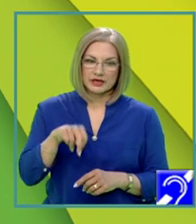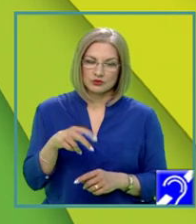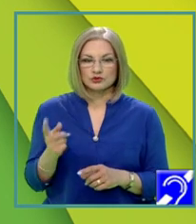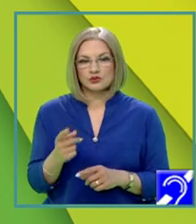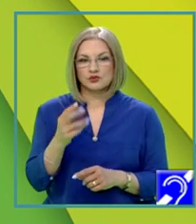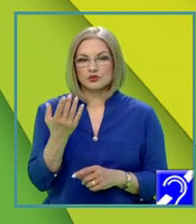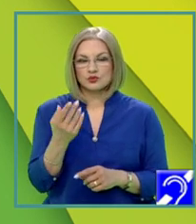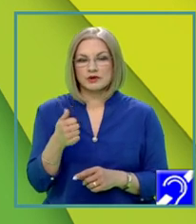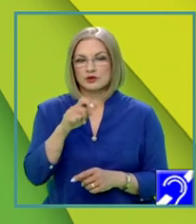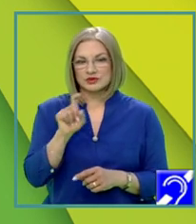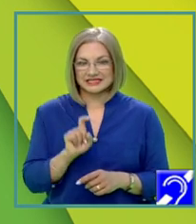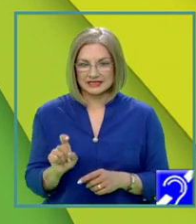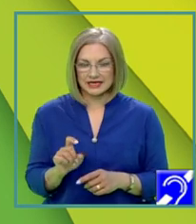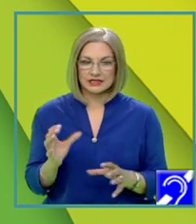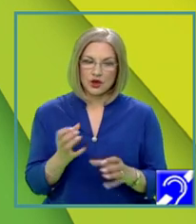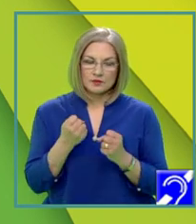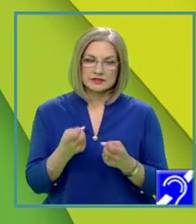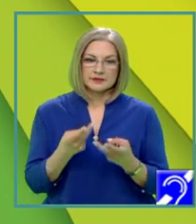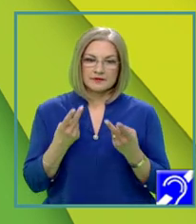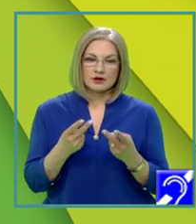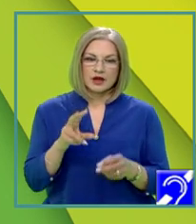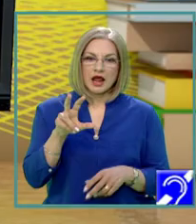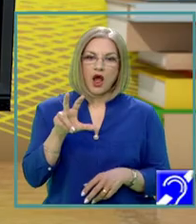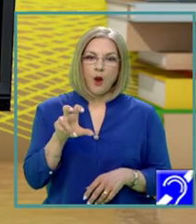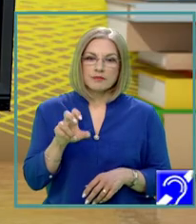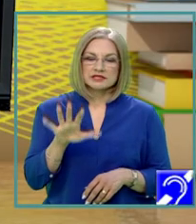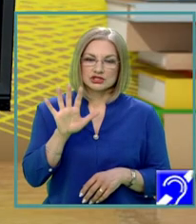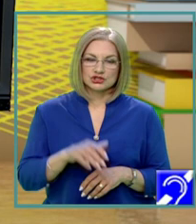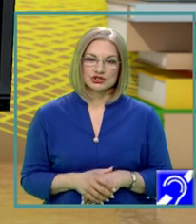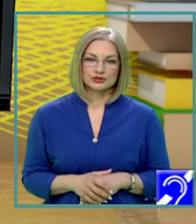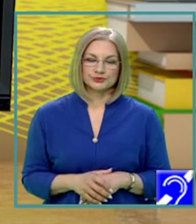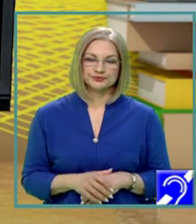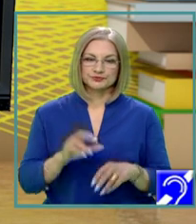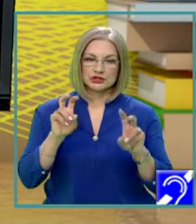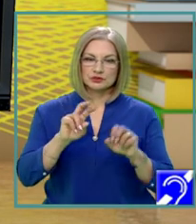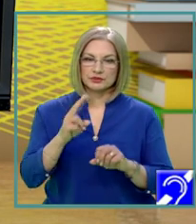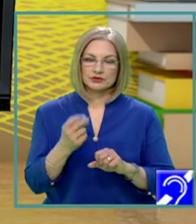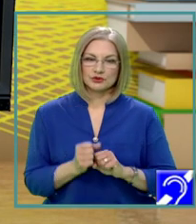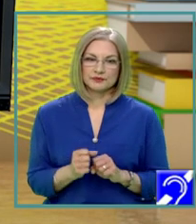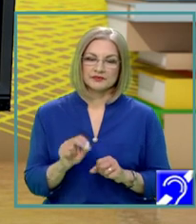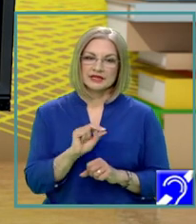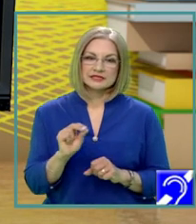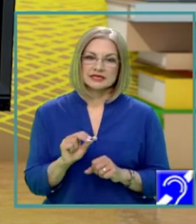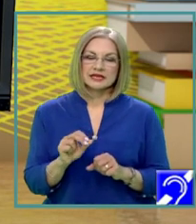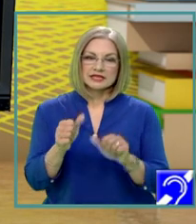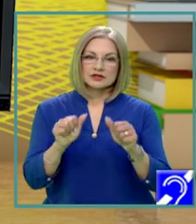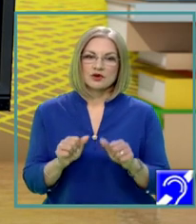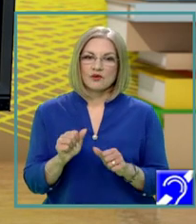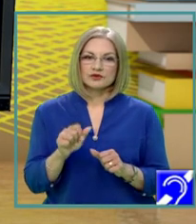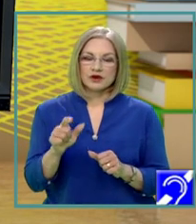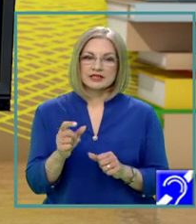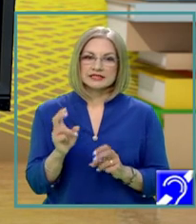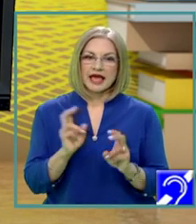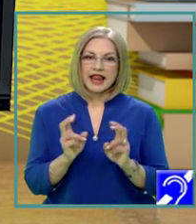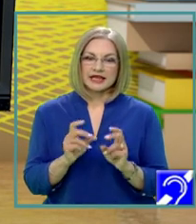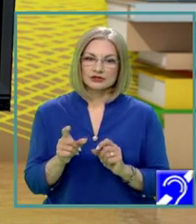exact și obținem valoarea de 85 subiectul 2 scrieți configurația electronică a atomului elementului